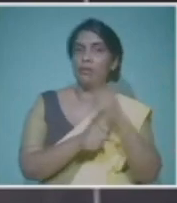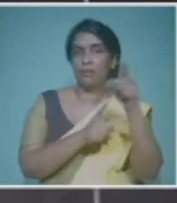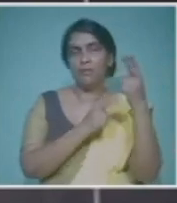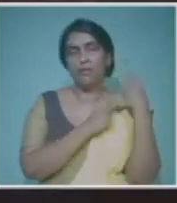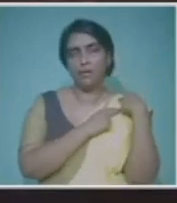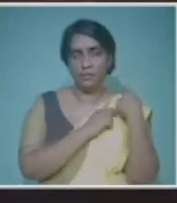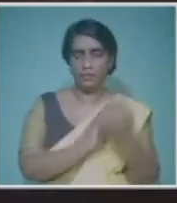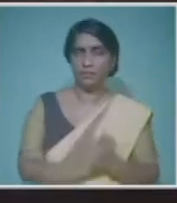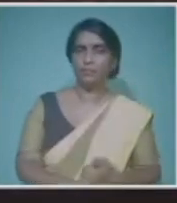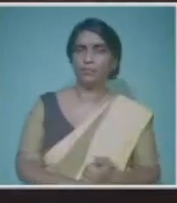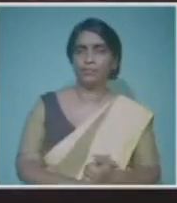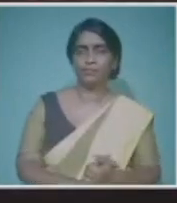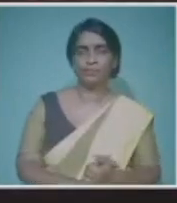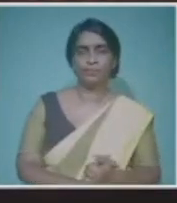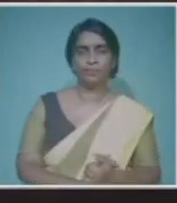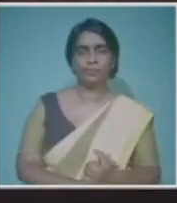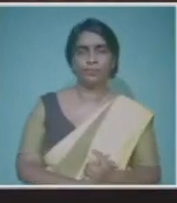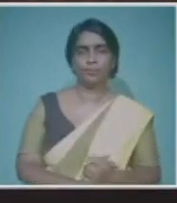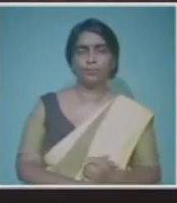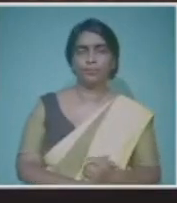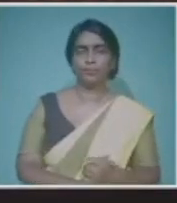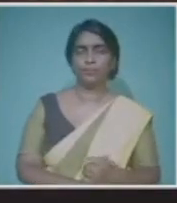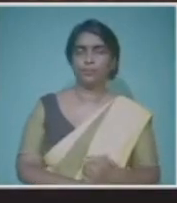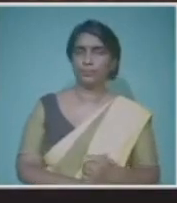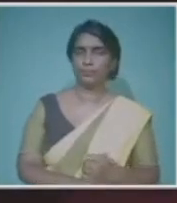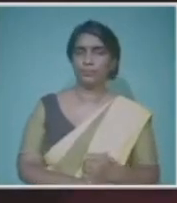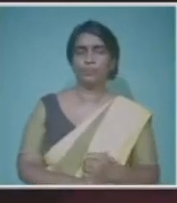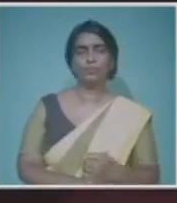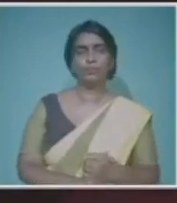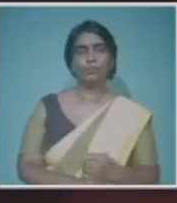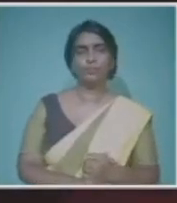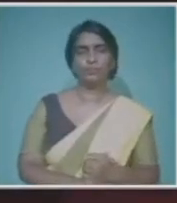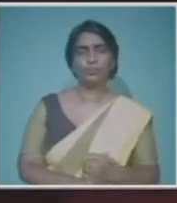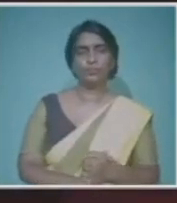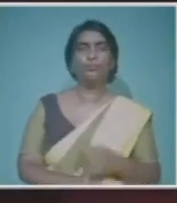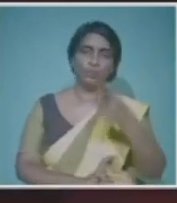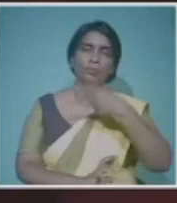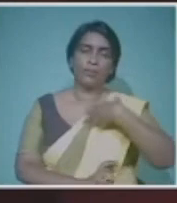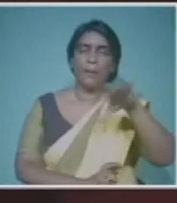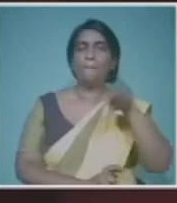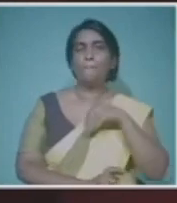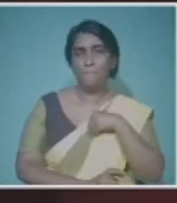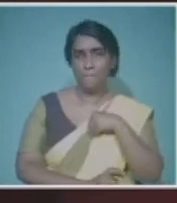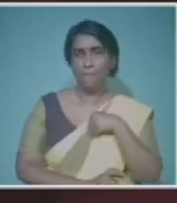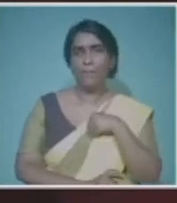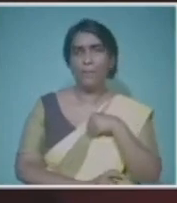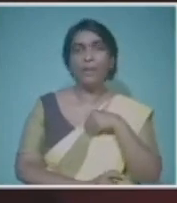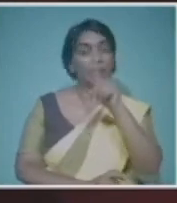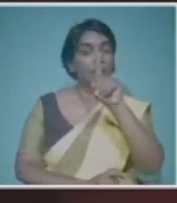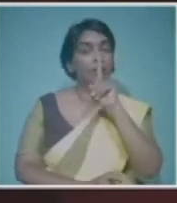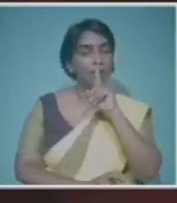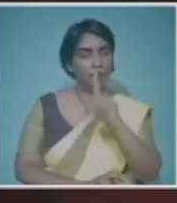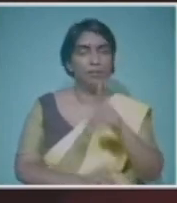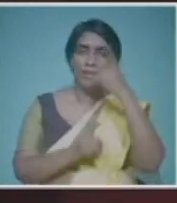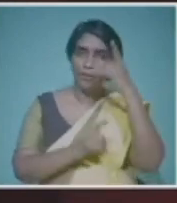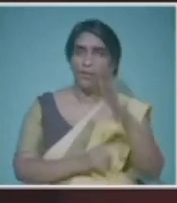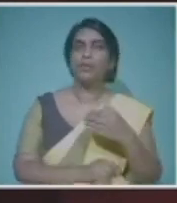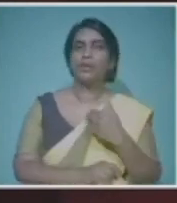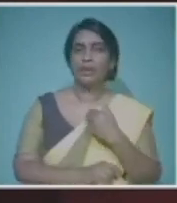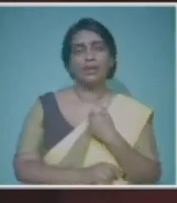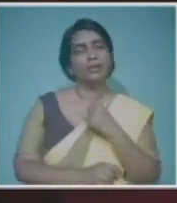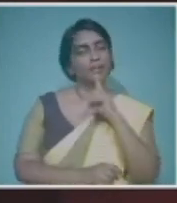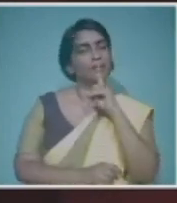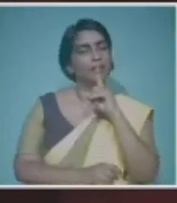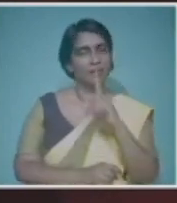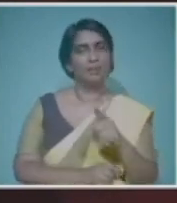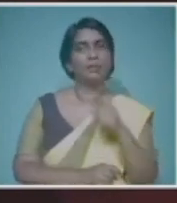බොහොම ස්තුතියි. ඔව් ඇමතුමා, තවත් කතානායකතුමනි, මම එතුමාත් එක්ක එකඟ වෙනවා. මම එතුමා කියපු කාරණා හින්දම තමයි ඉල්ලීමක්